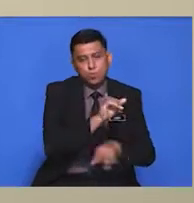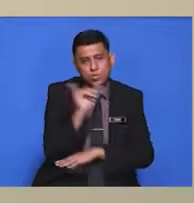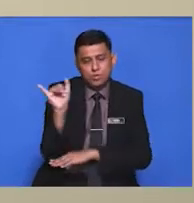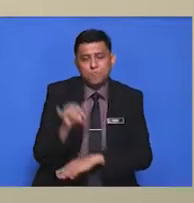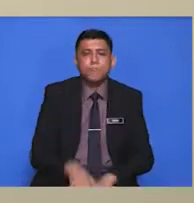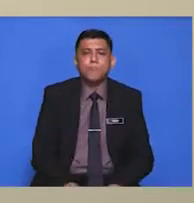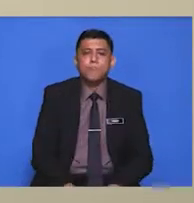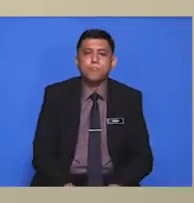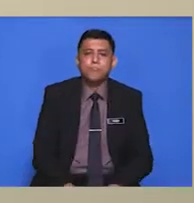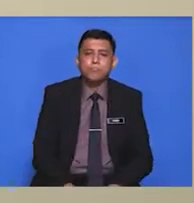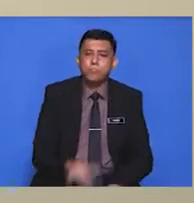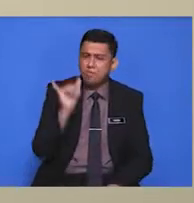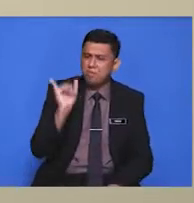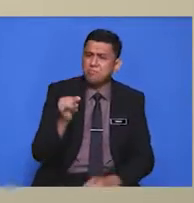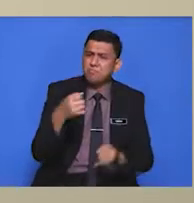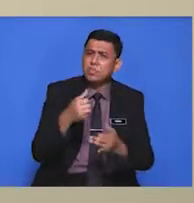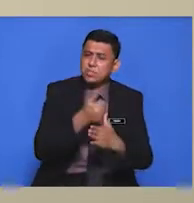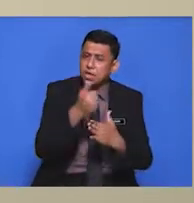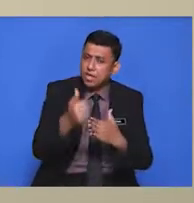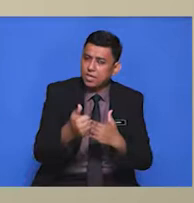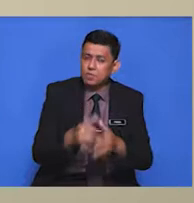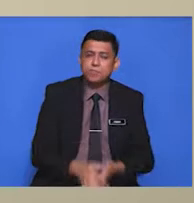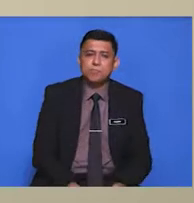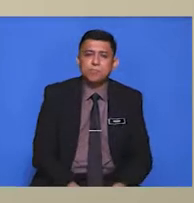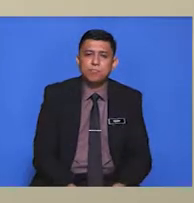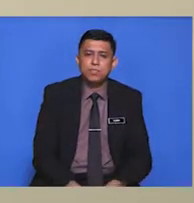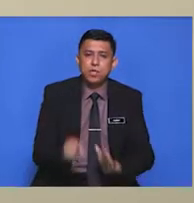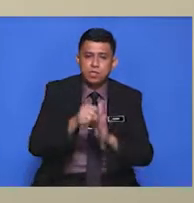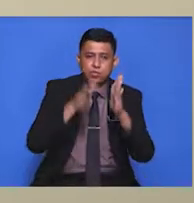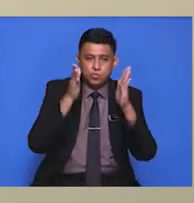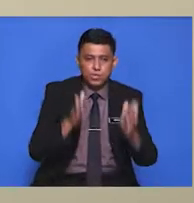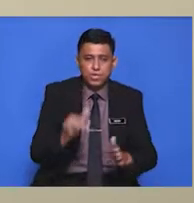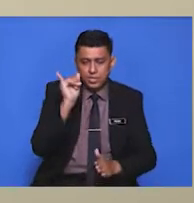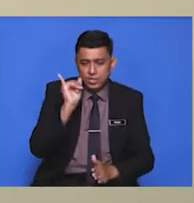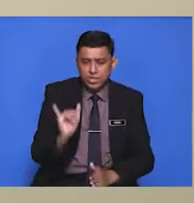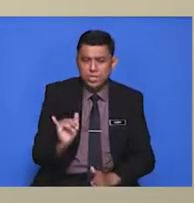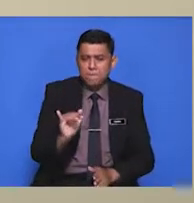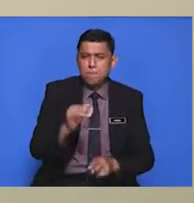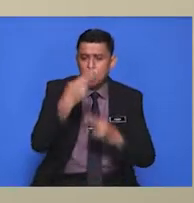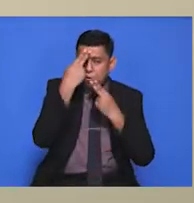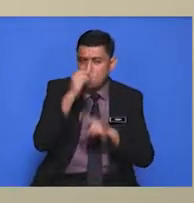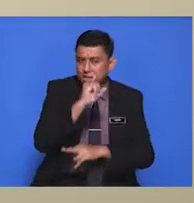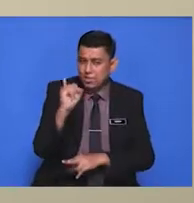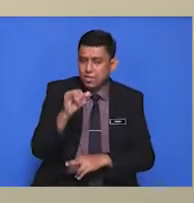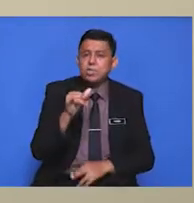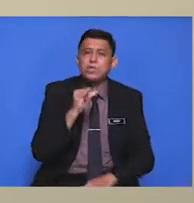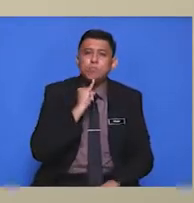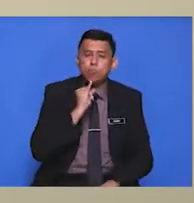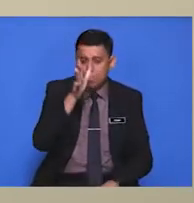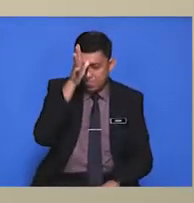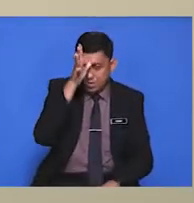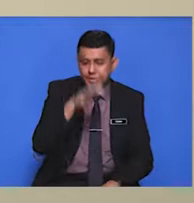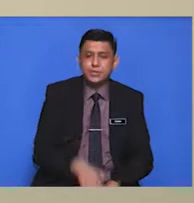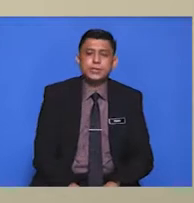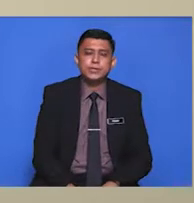Manakala perwatakan terakhir bagi watak Talia ialah seorang anak yang menghormati ibu bapa. Pernyataan